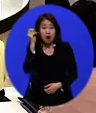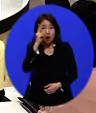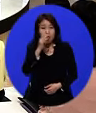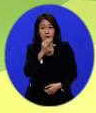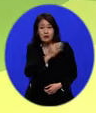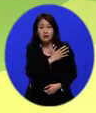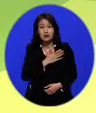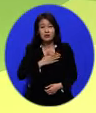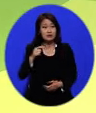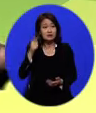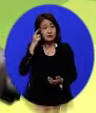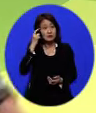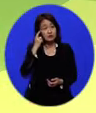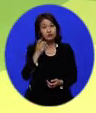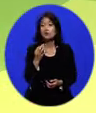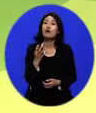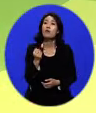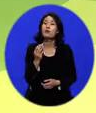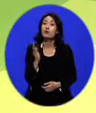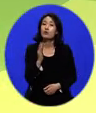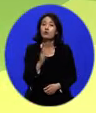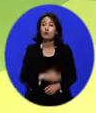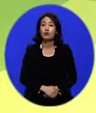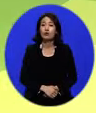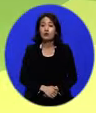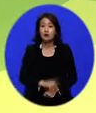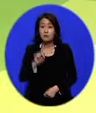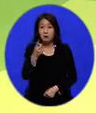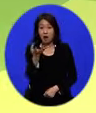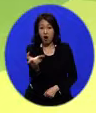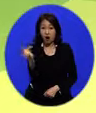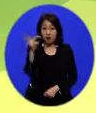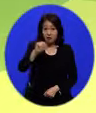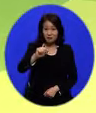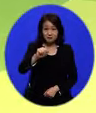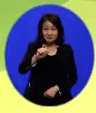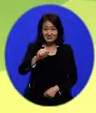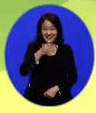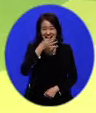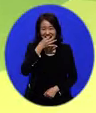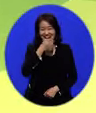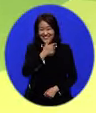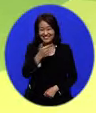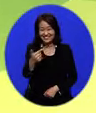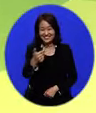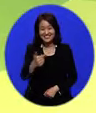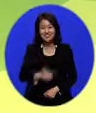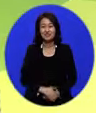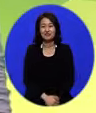그러면 내가 생각하는 벼락부자는 얼마만큼인가요? 한 100억. 100억? 욕심이 많으시네.